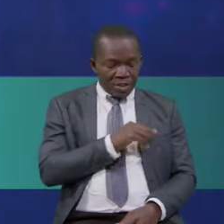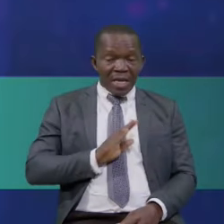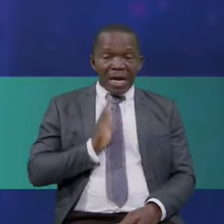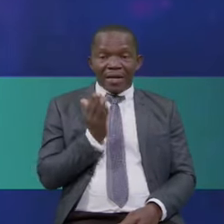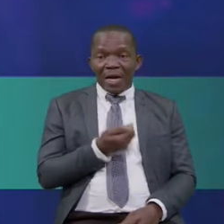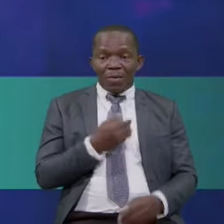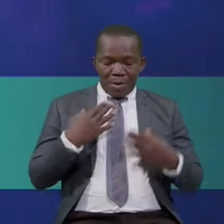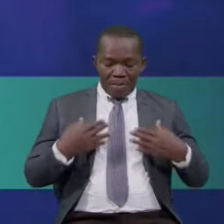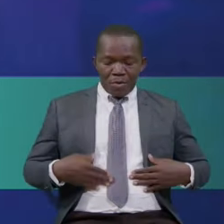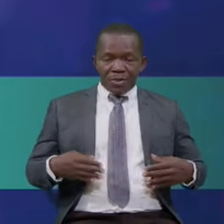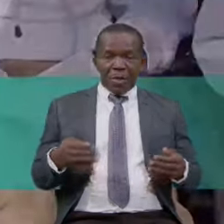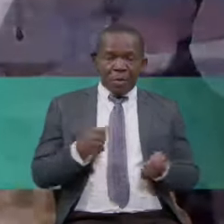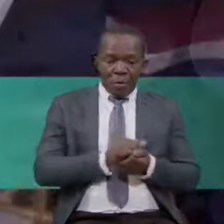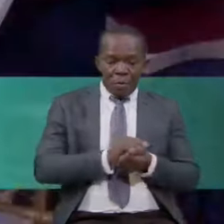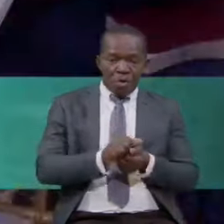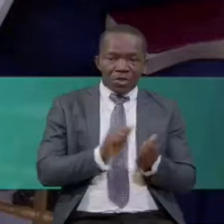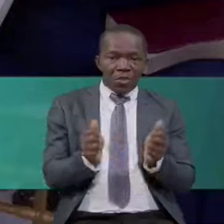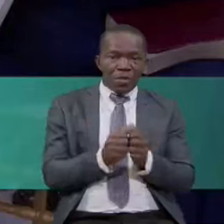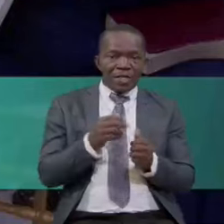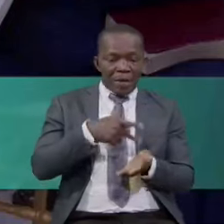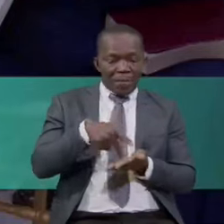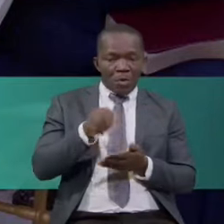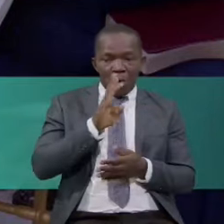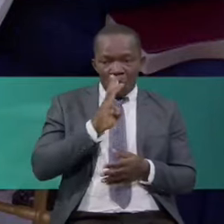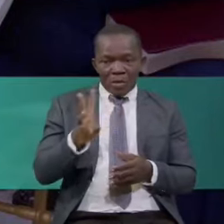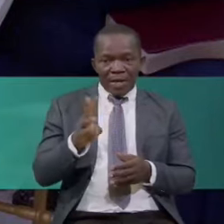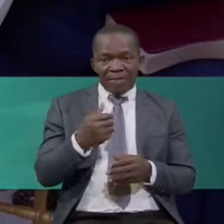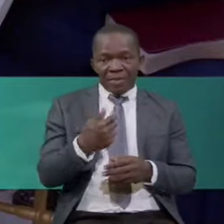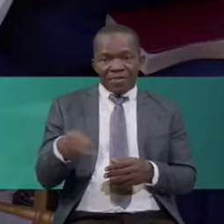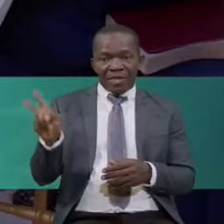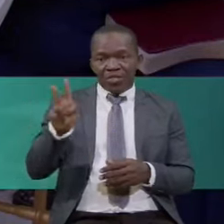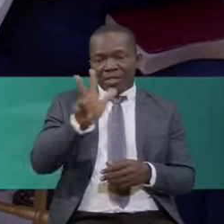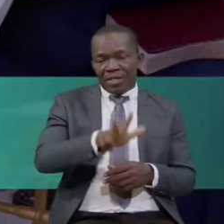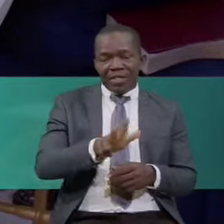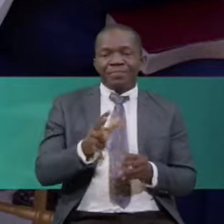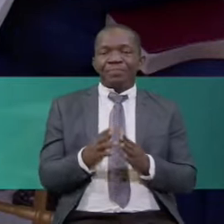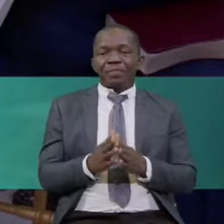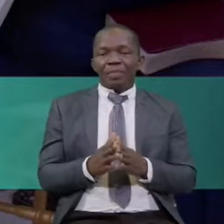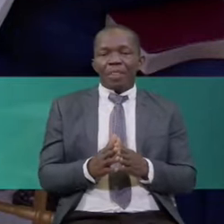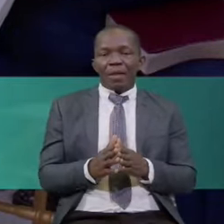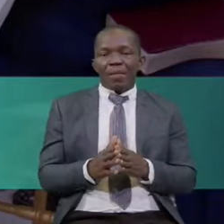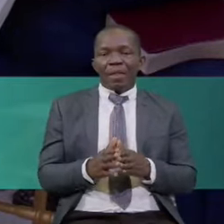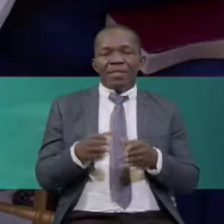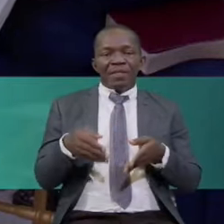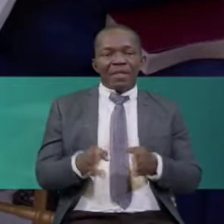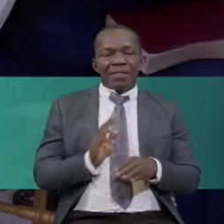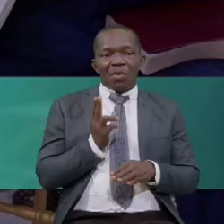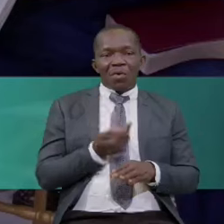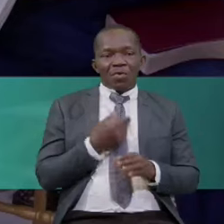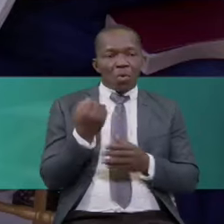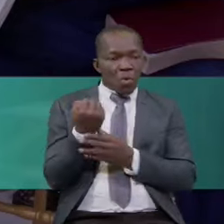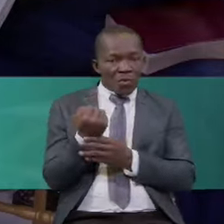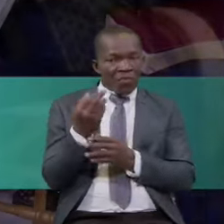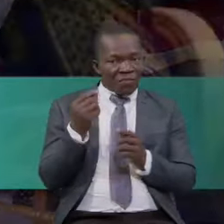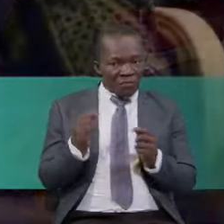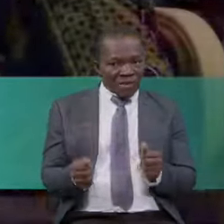eau pure voyez le verset 23 verset 23 il dit retenons fermement la profession de